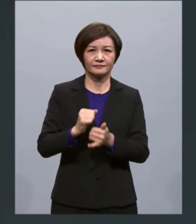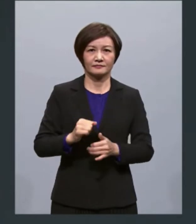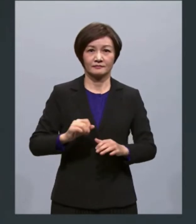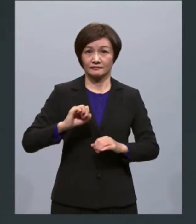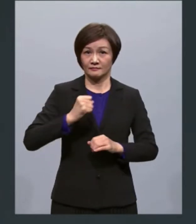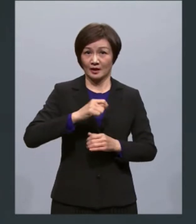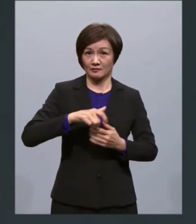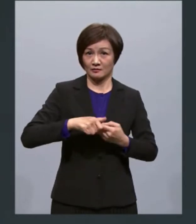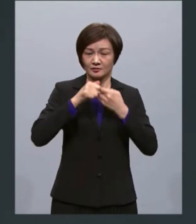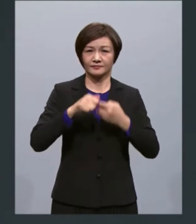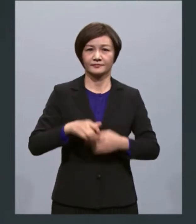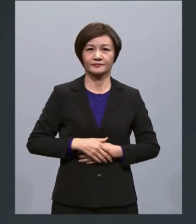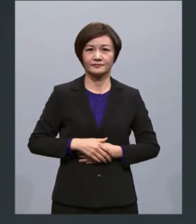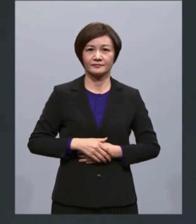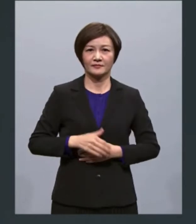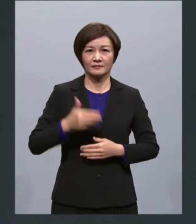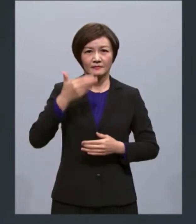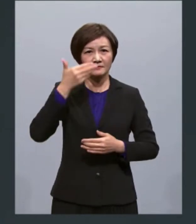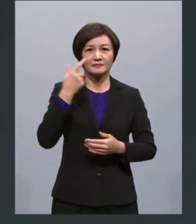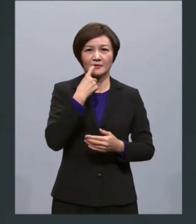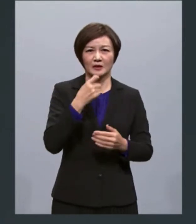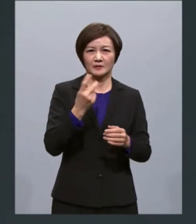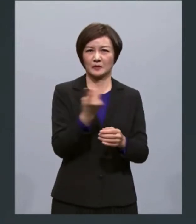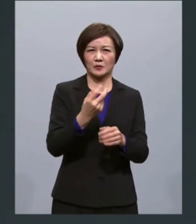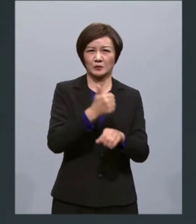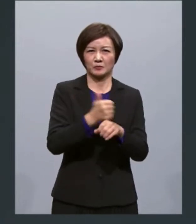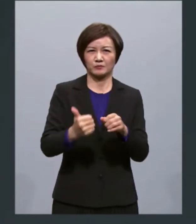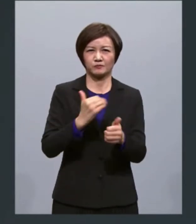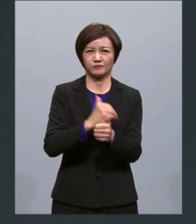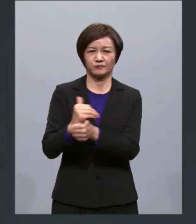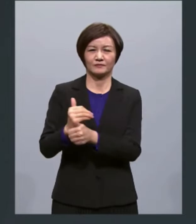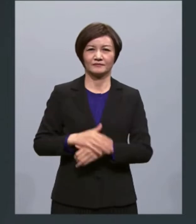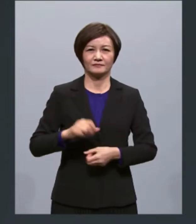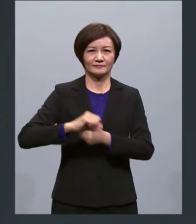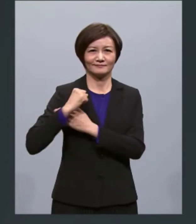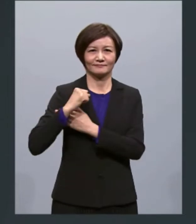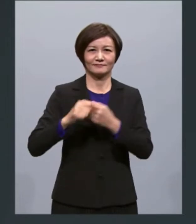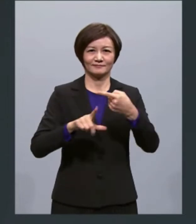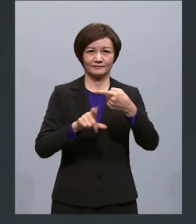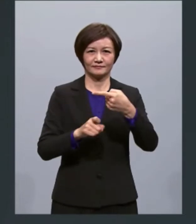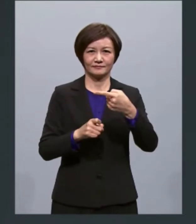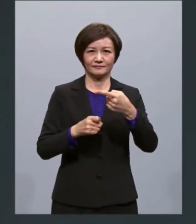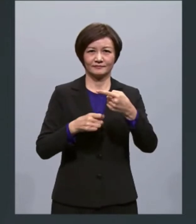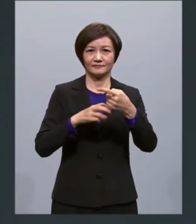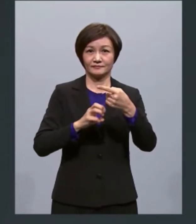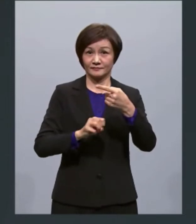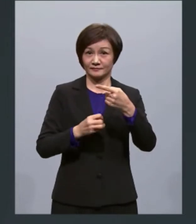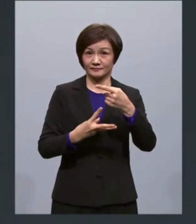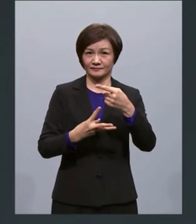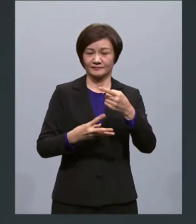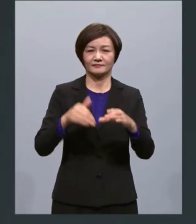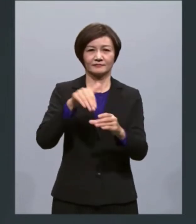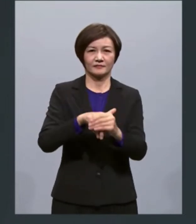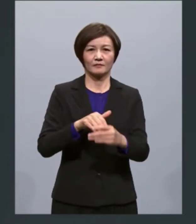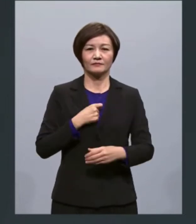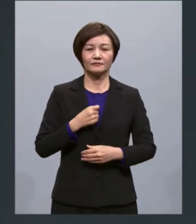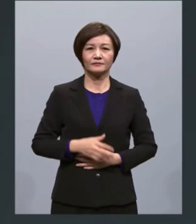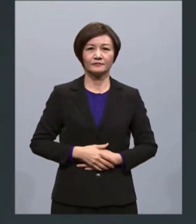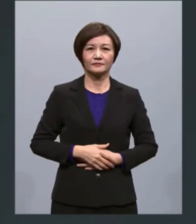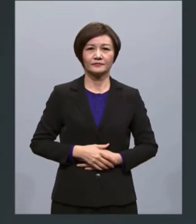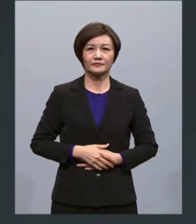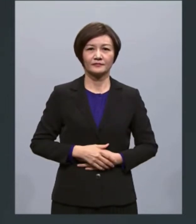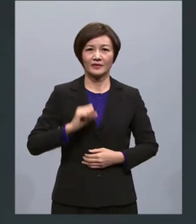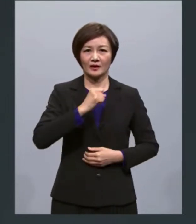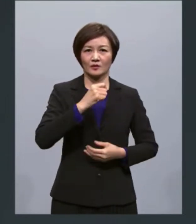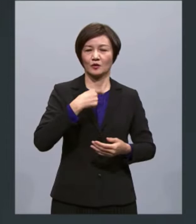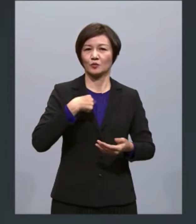次有机会同时下架蓝绿，大家加油，1月13号一定要去投票。我不会触犯台湾的利